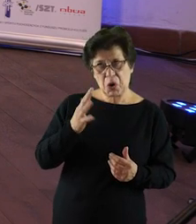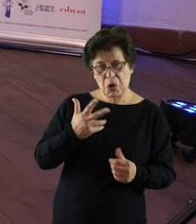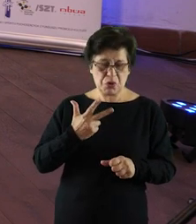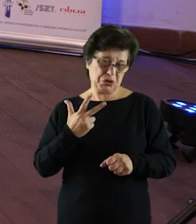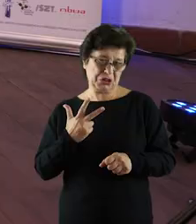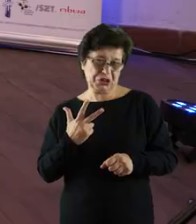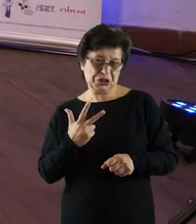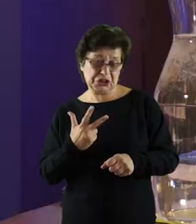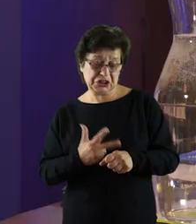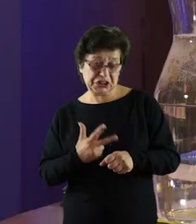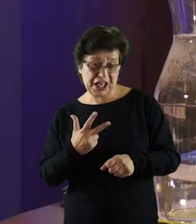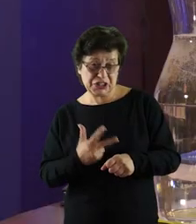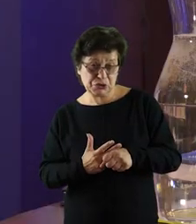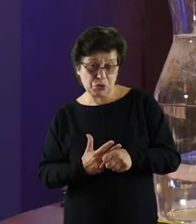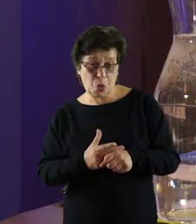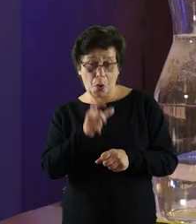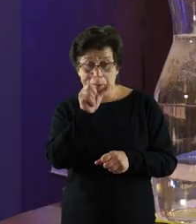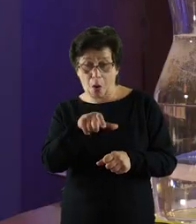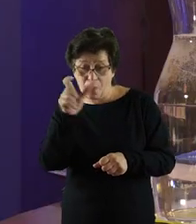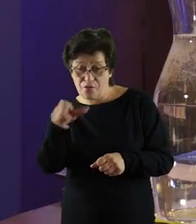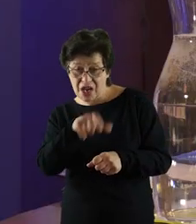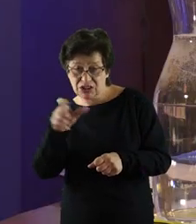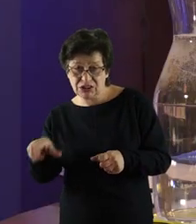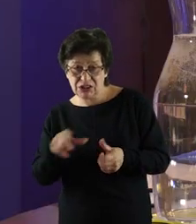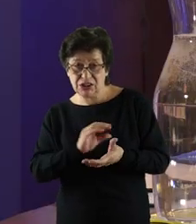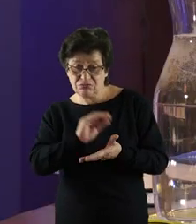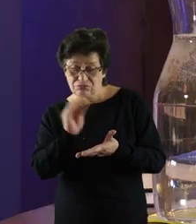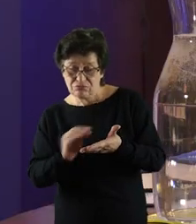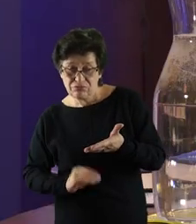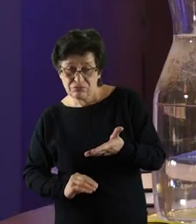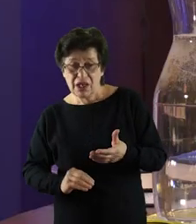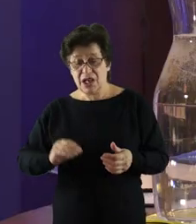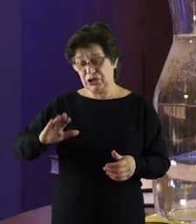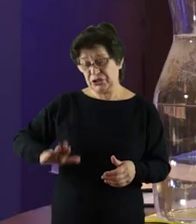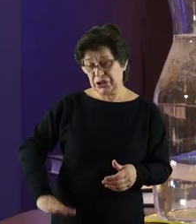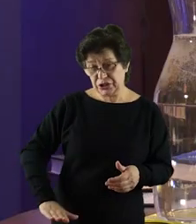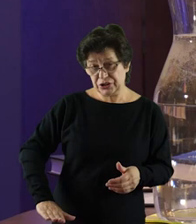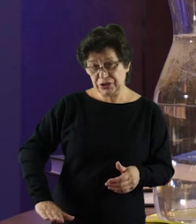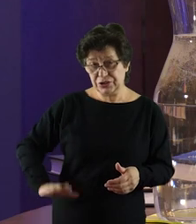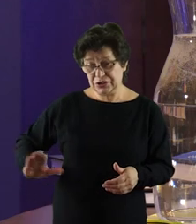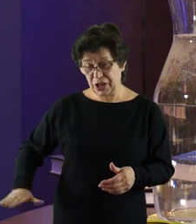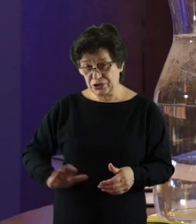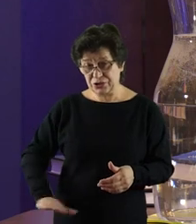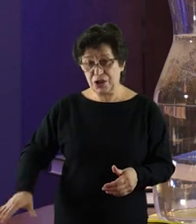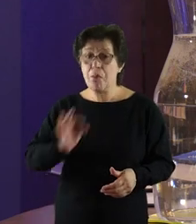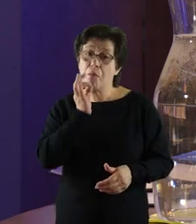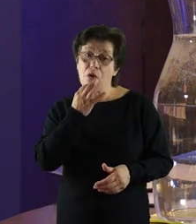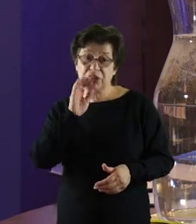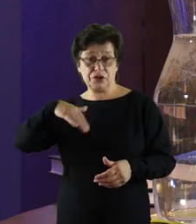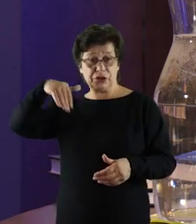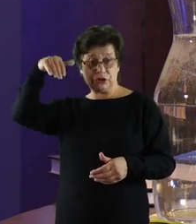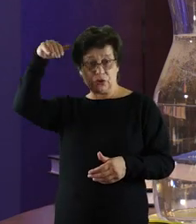30 powieści dla dzieci, młodzieży i dorosłych, ale coraz więcej ostatnio książek piszę